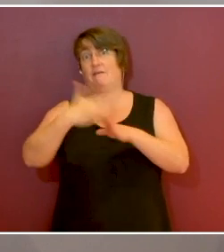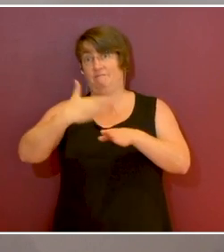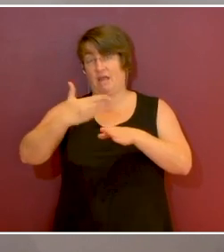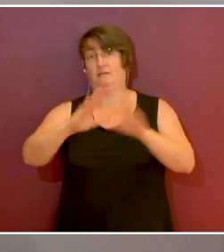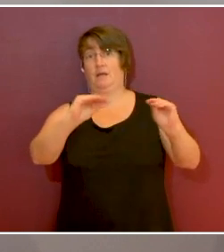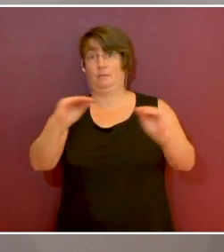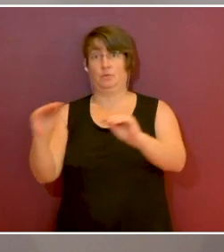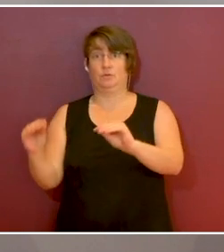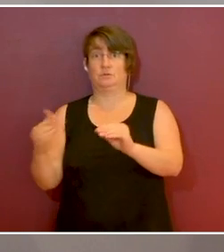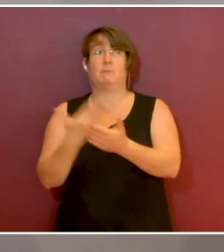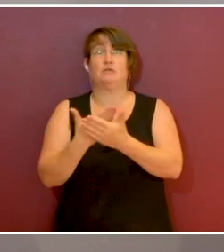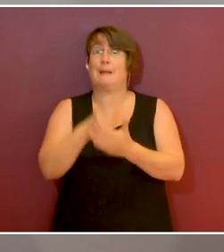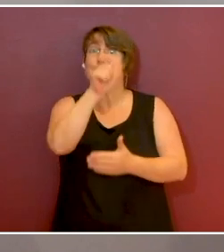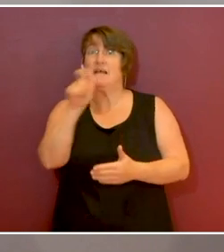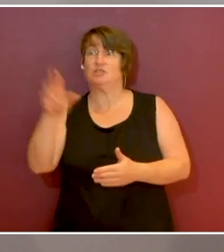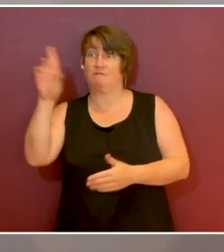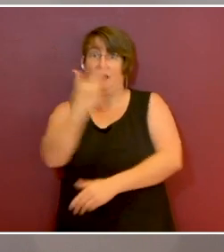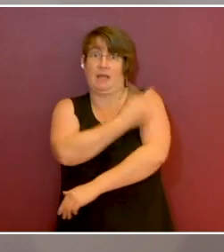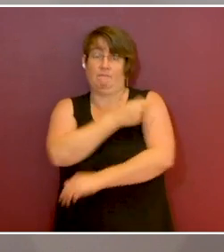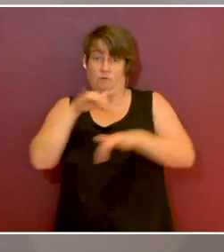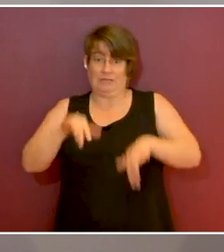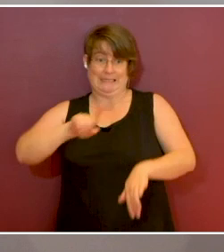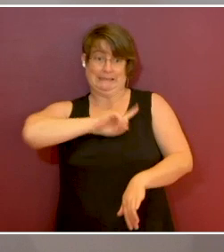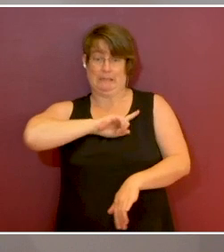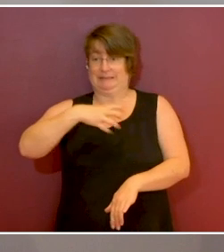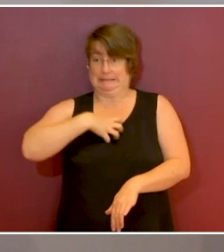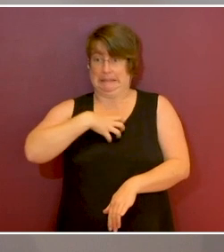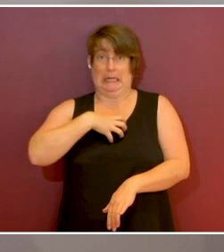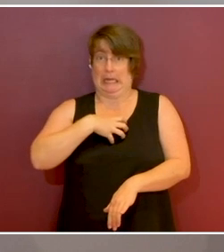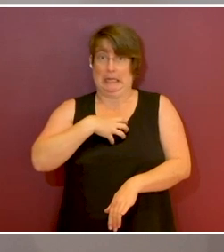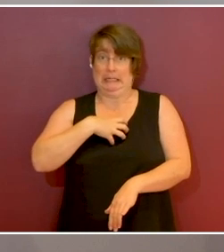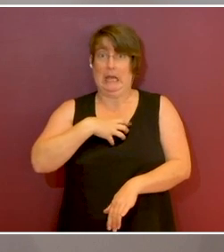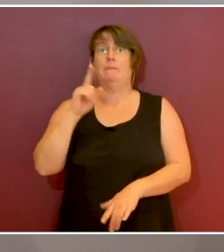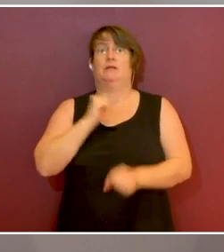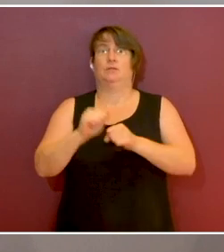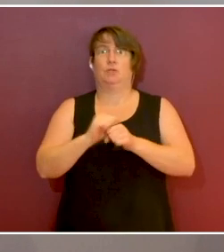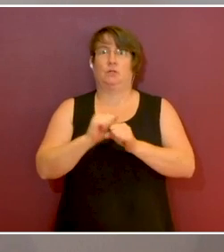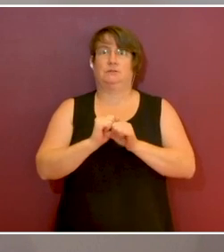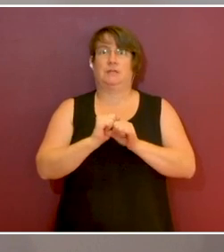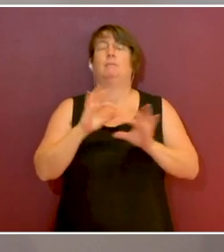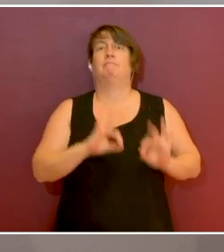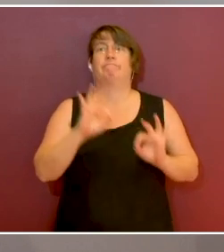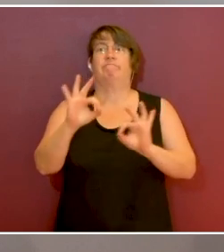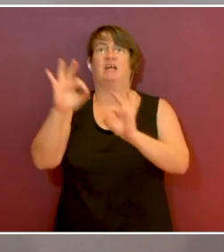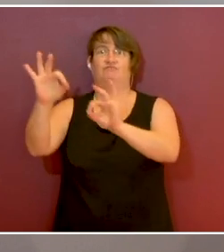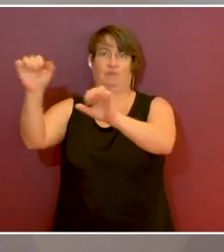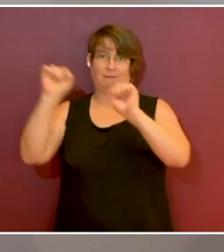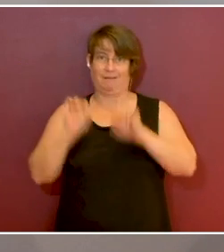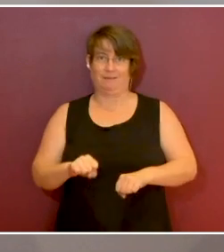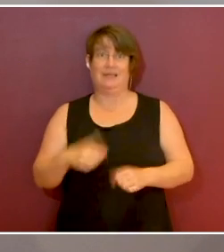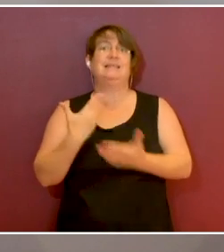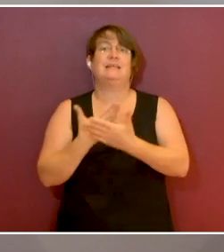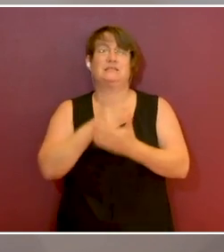vielleicht nicht erkranken, die Infektion aber trotzdem weitertragen können. Deshalb ist das eine ausdrückliche Empfehlung. Die Bürgerteststellen gibt es ja auch